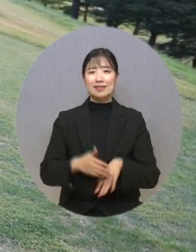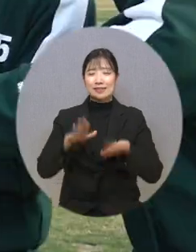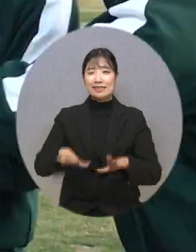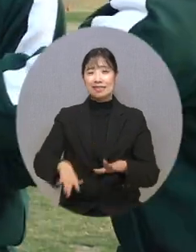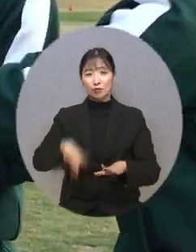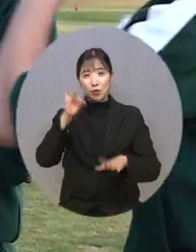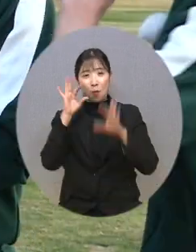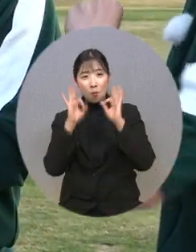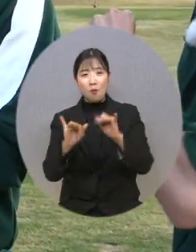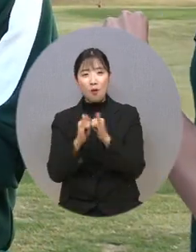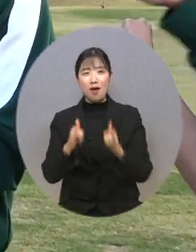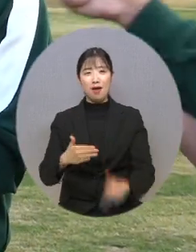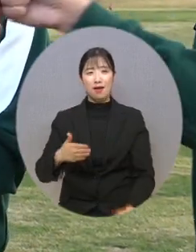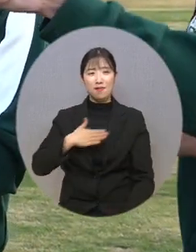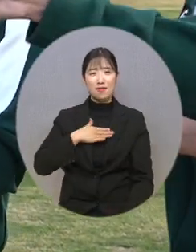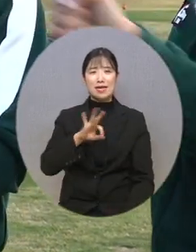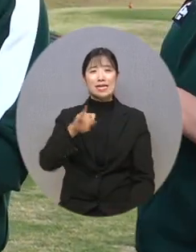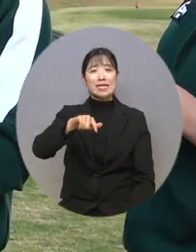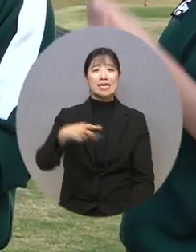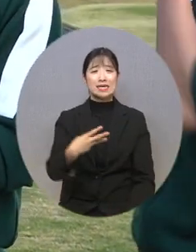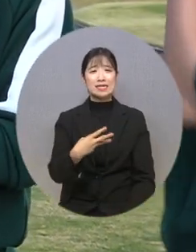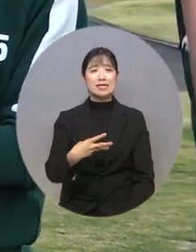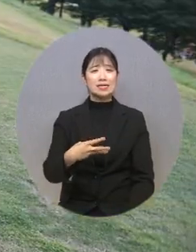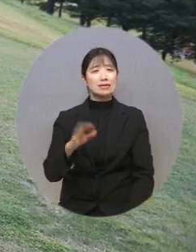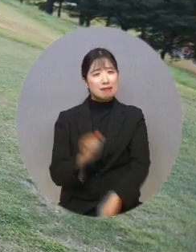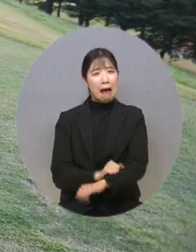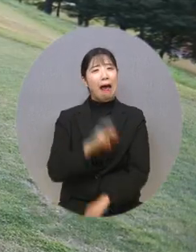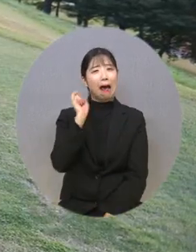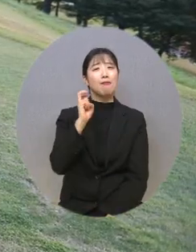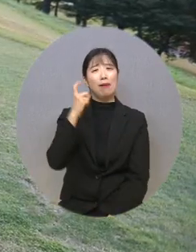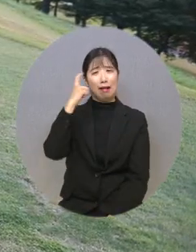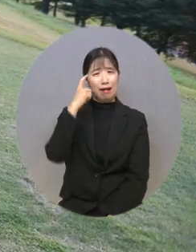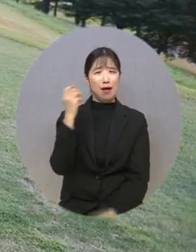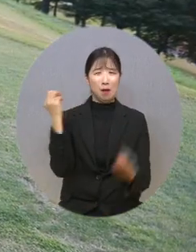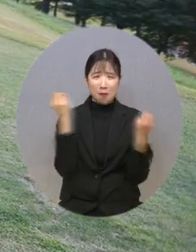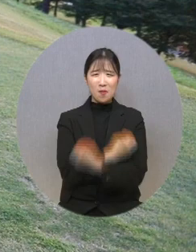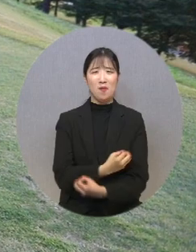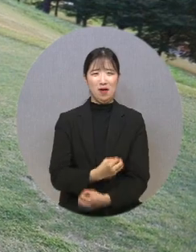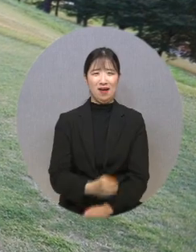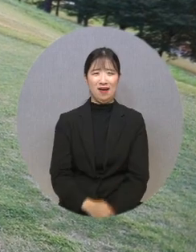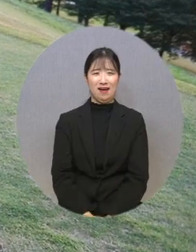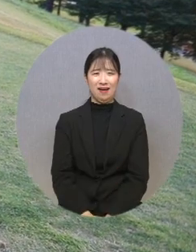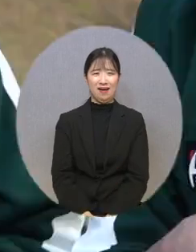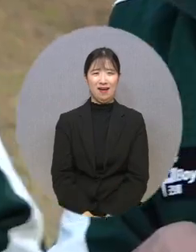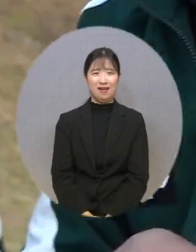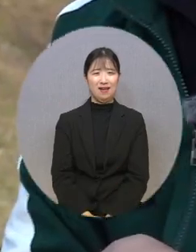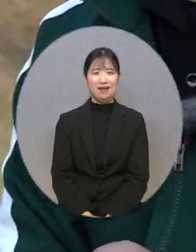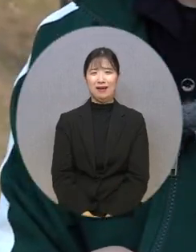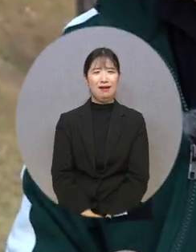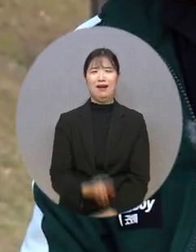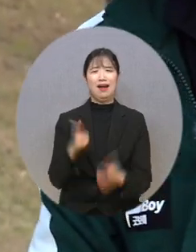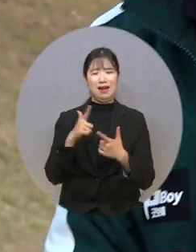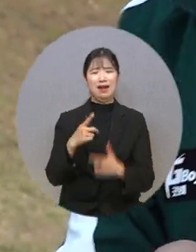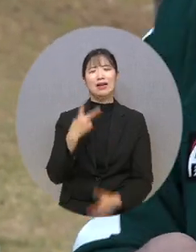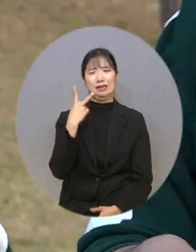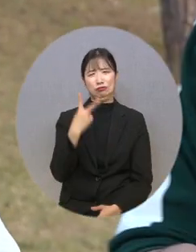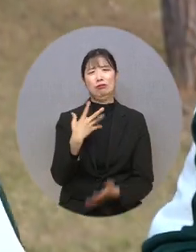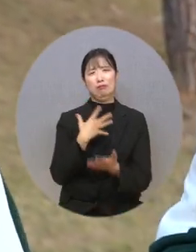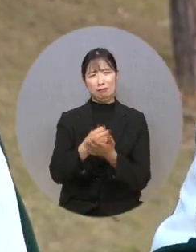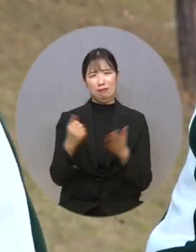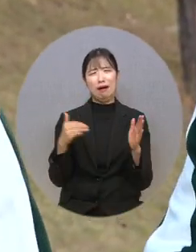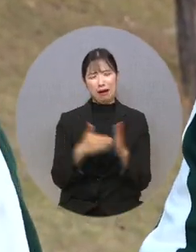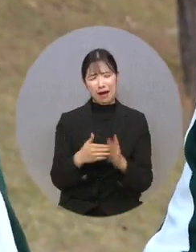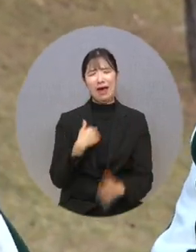시청하신 분들은 누가 보면 저 이글 한 줄 알아요. 근데 처음 누가 보면 이글 한 줄 알았는데 차 두 개 뺏기고 자